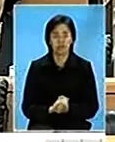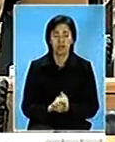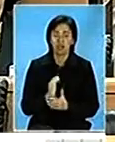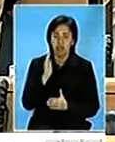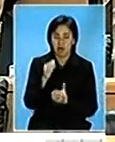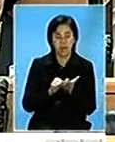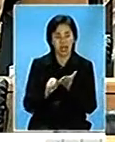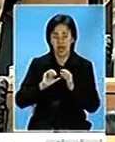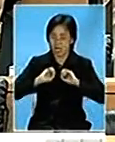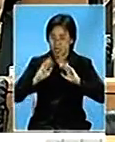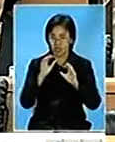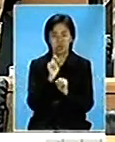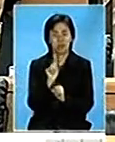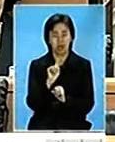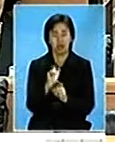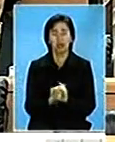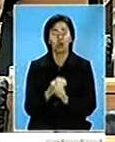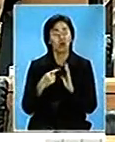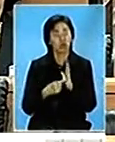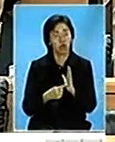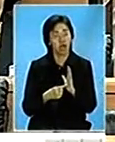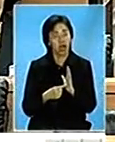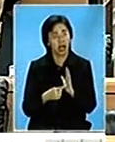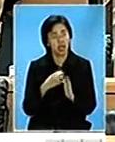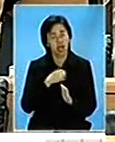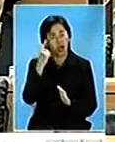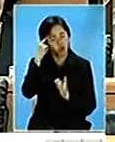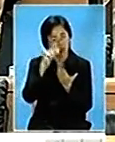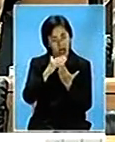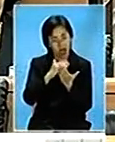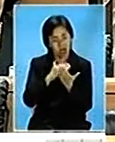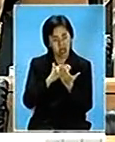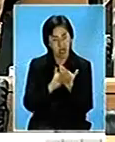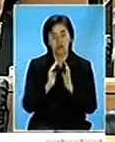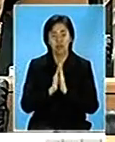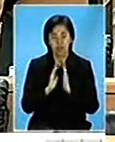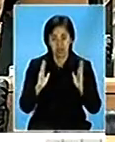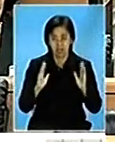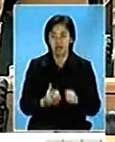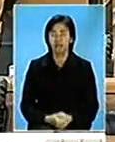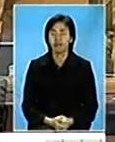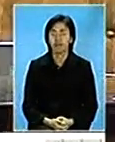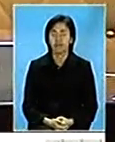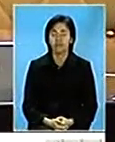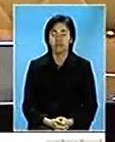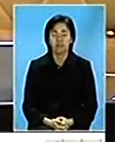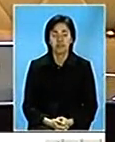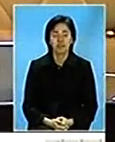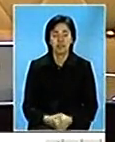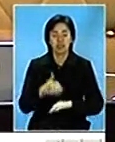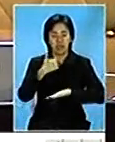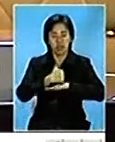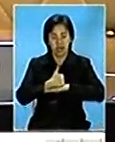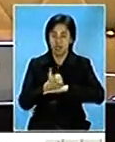เป็นรูปธรรมอย่างไรนะคะตามตัวอย่างที่ยกไปขอทราบรายละเอียดขอกราบขอบคุณค่ะ เชิญท่านรัฐมนต